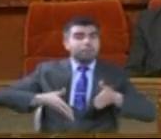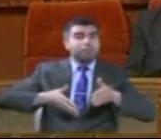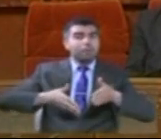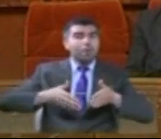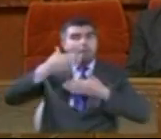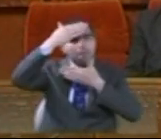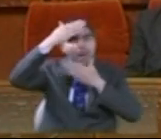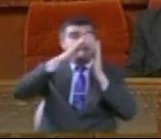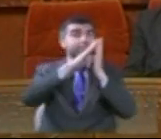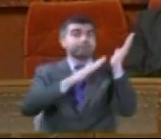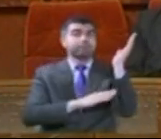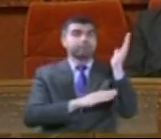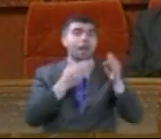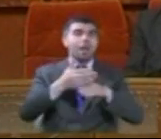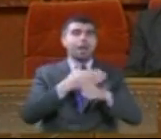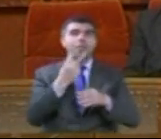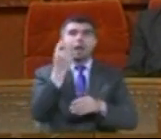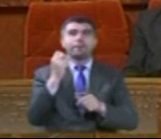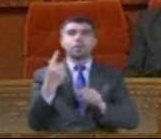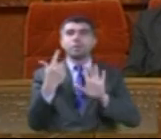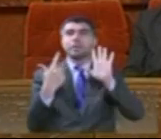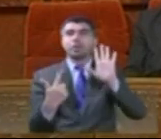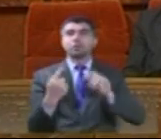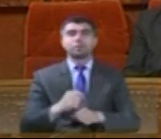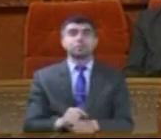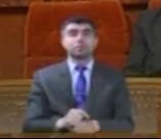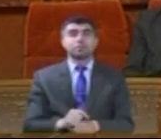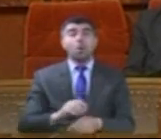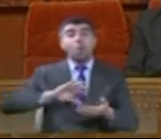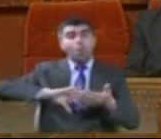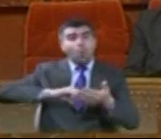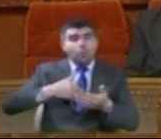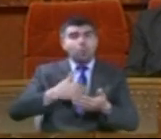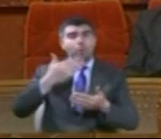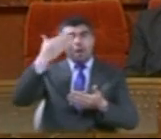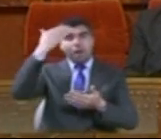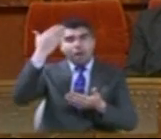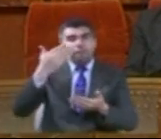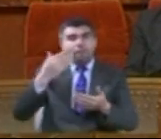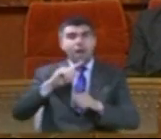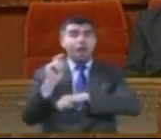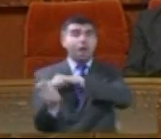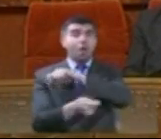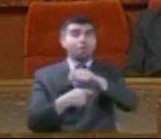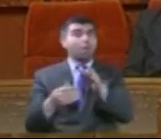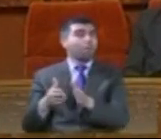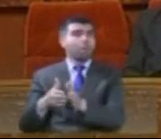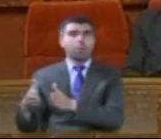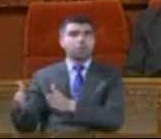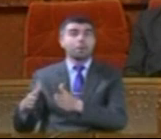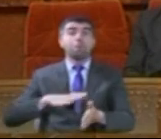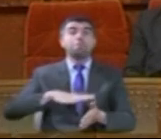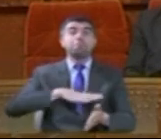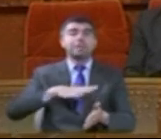الوطني 2012، وتكلمنا على الشبكة الطرقية المصنفة، ما تكلموش على العالم القروي، وتحدثنا على أنه